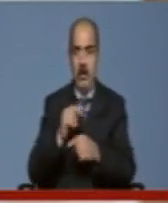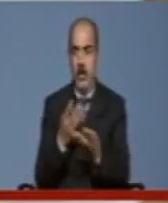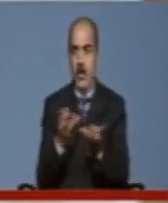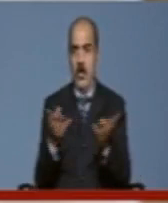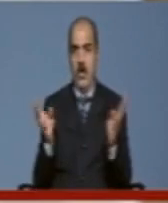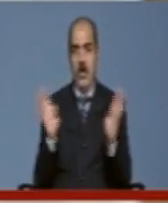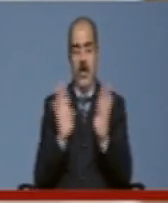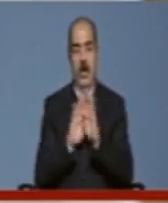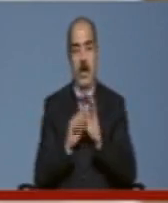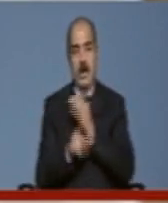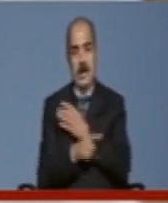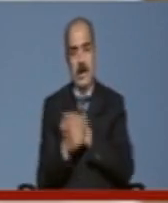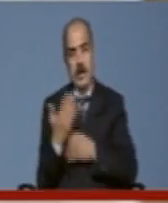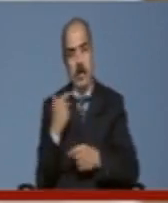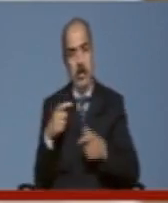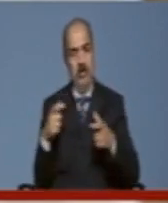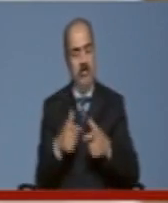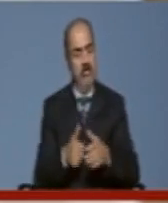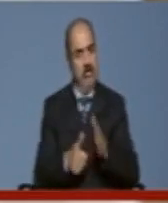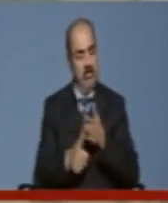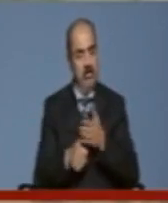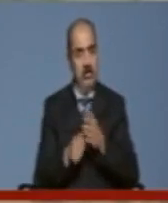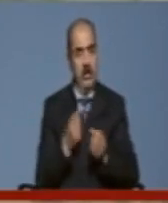الأسبوع الماضي للتذكير